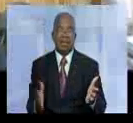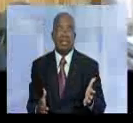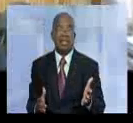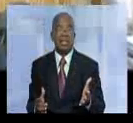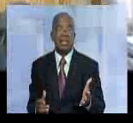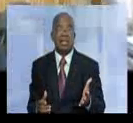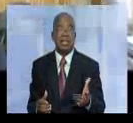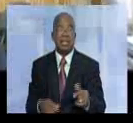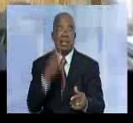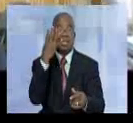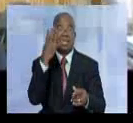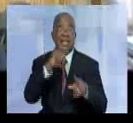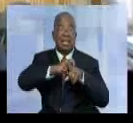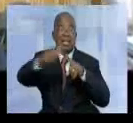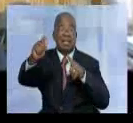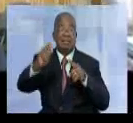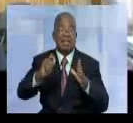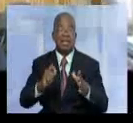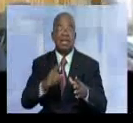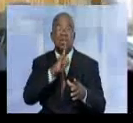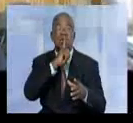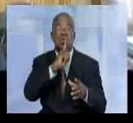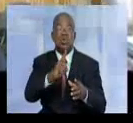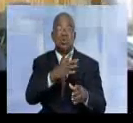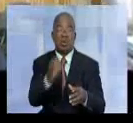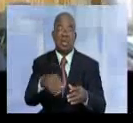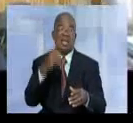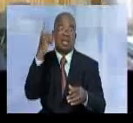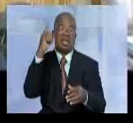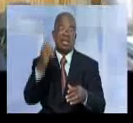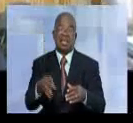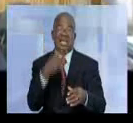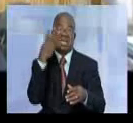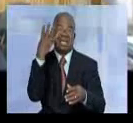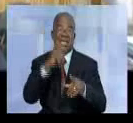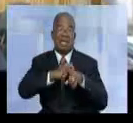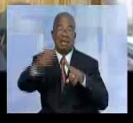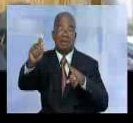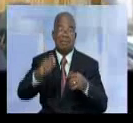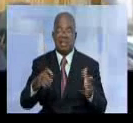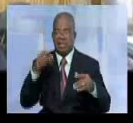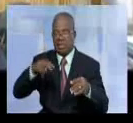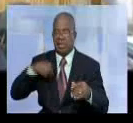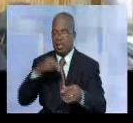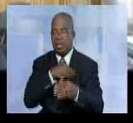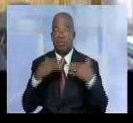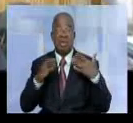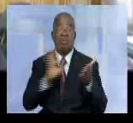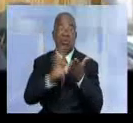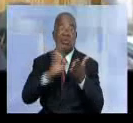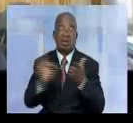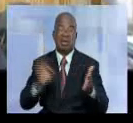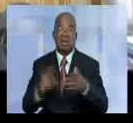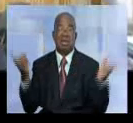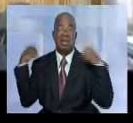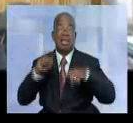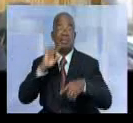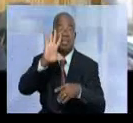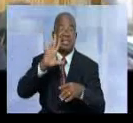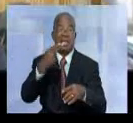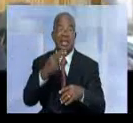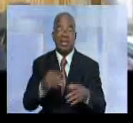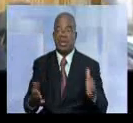Et ces 4 blessés sont les seuls blessés que nous avons pu dénombrer jusqu'à 5h du matin où les opérations